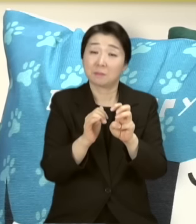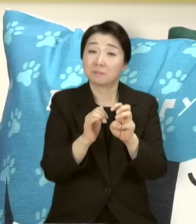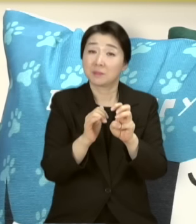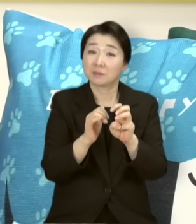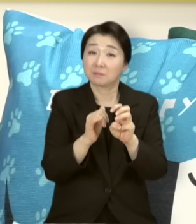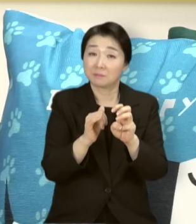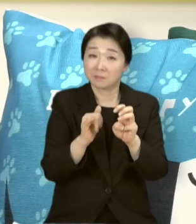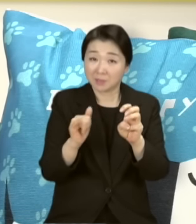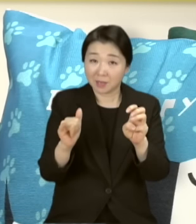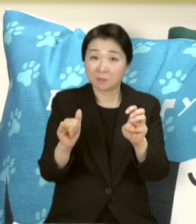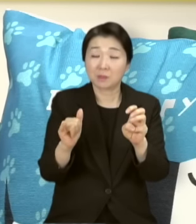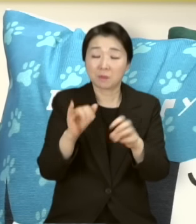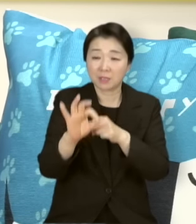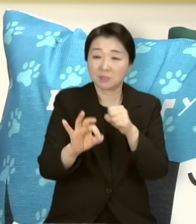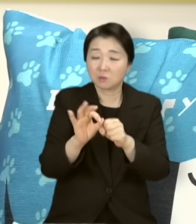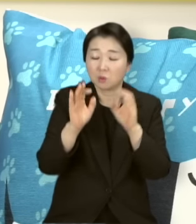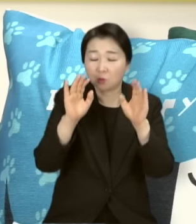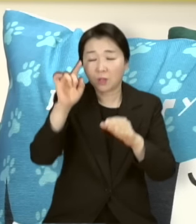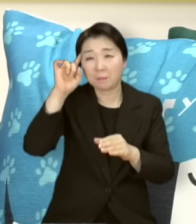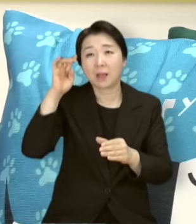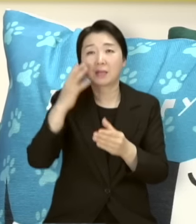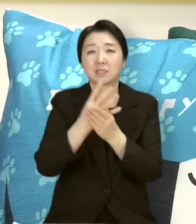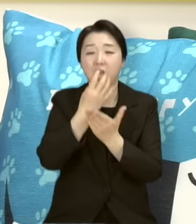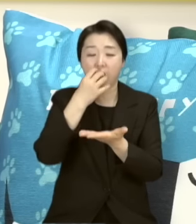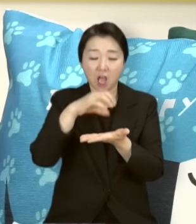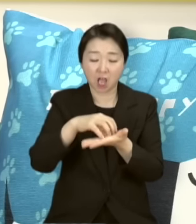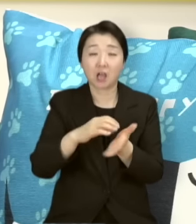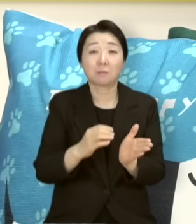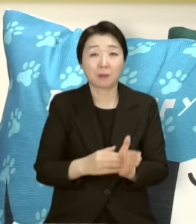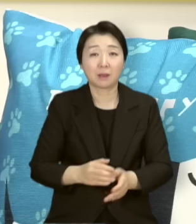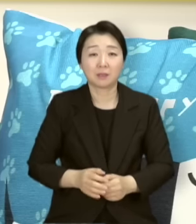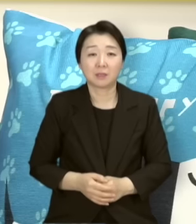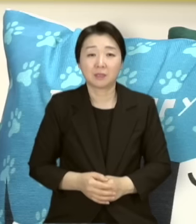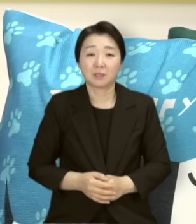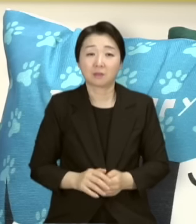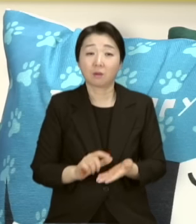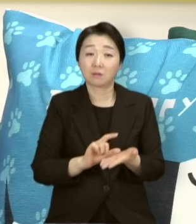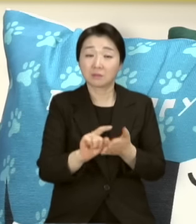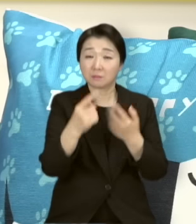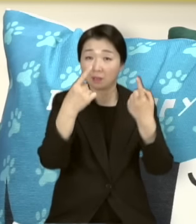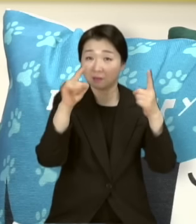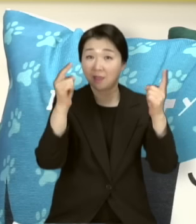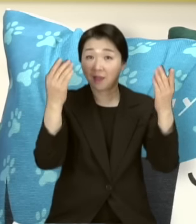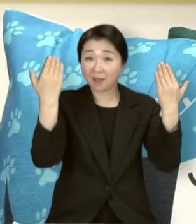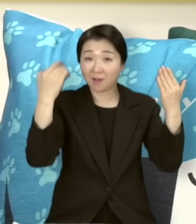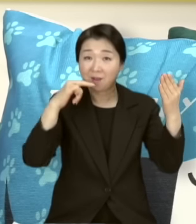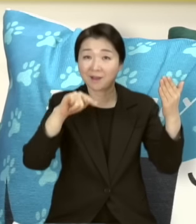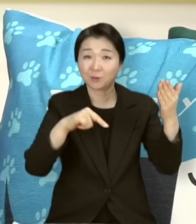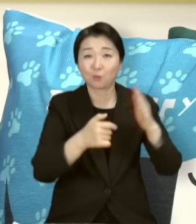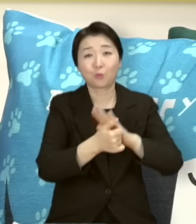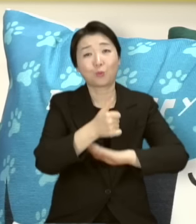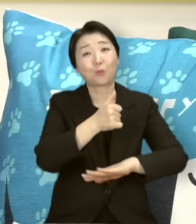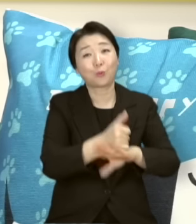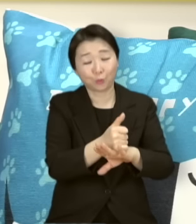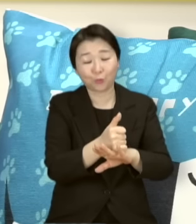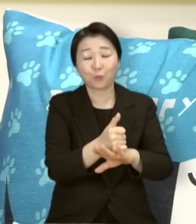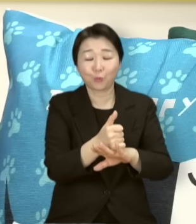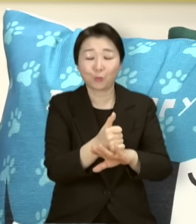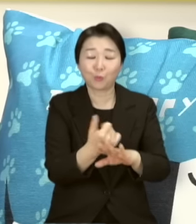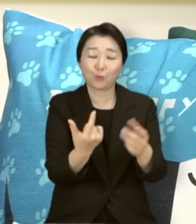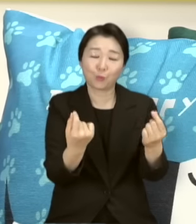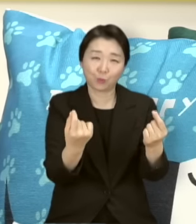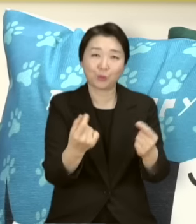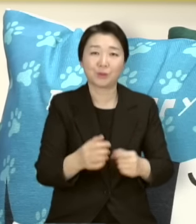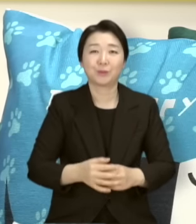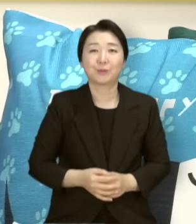동안 박사를 받고 그랬더라고요. 엄청나네요. 예, 그런 것은 지방대학으로서는 상당히 성공적인 네. 그런